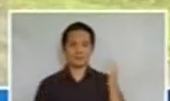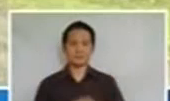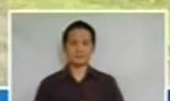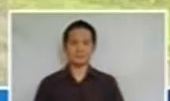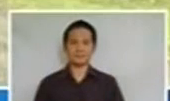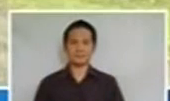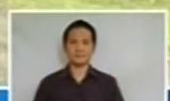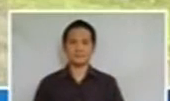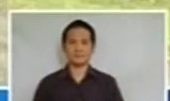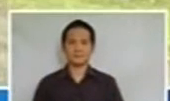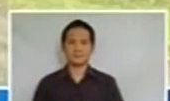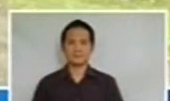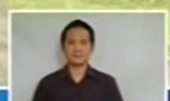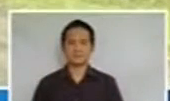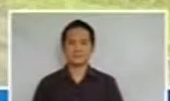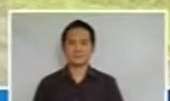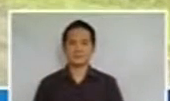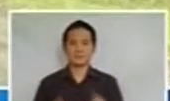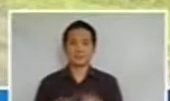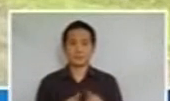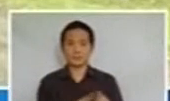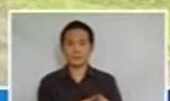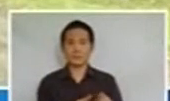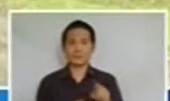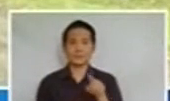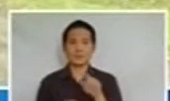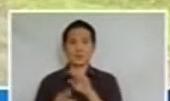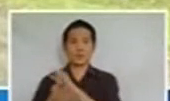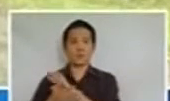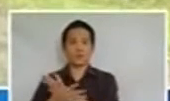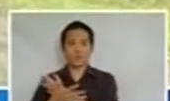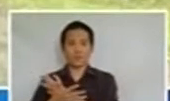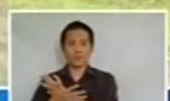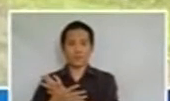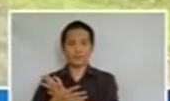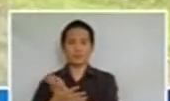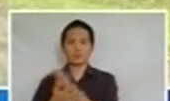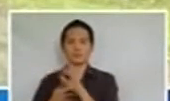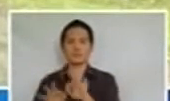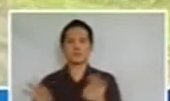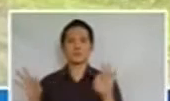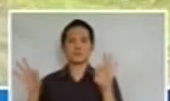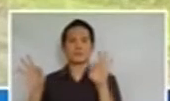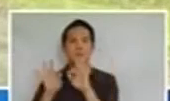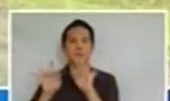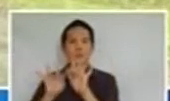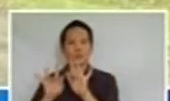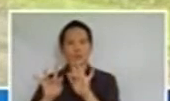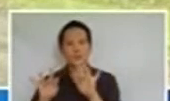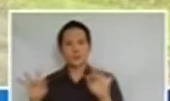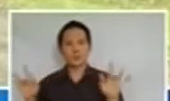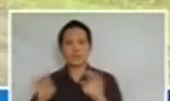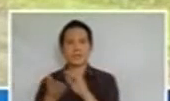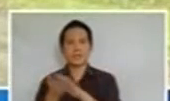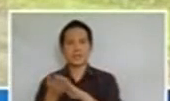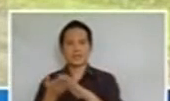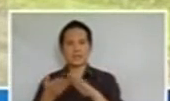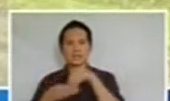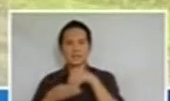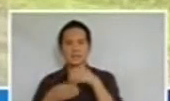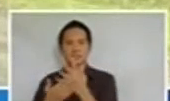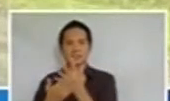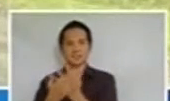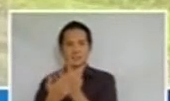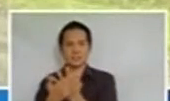Male Dormitory. At yan na muna ang latest kaugnay sa sitwasyon ng ating mga PDLs dito sa rehiyon. Live mula rito sa Baguio